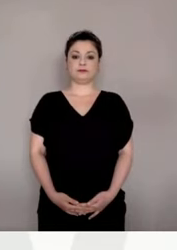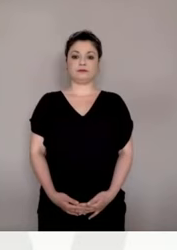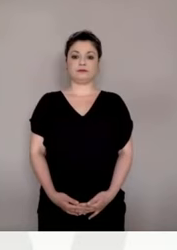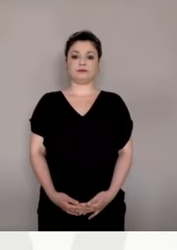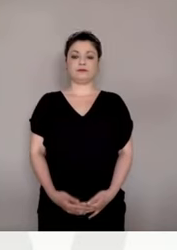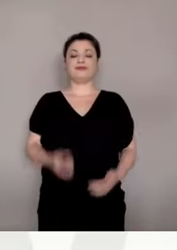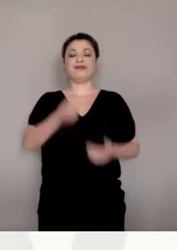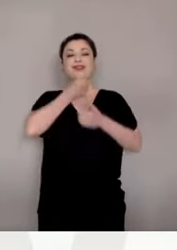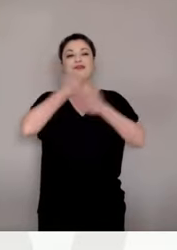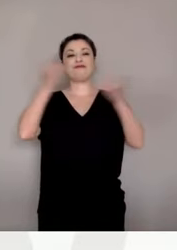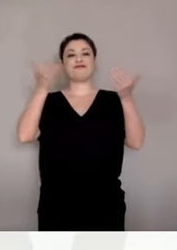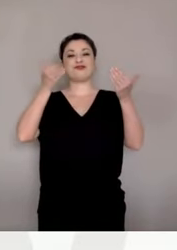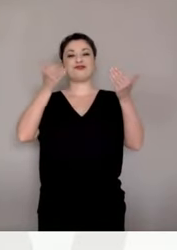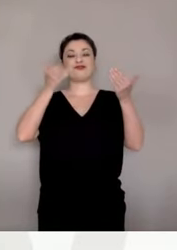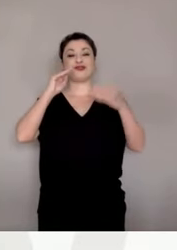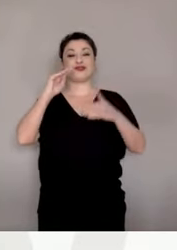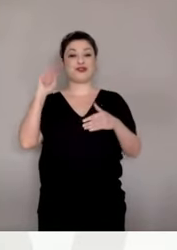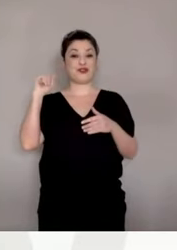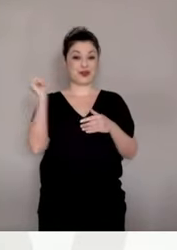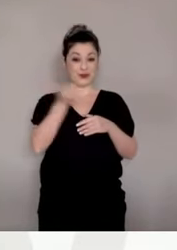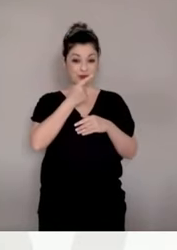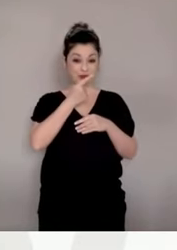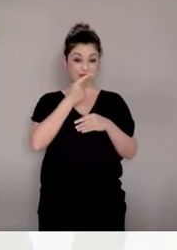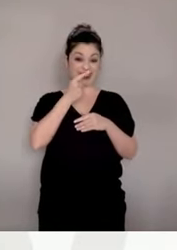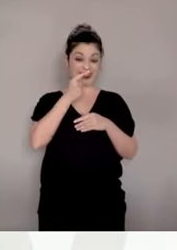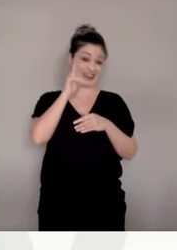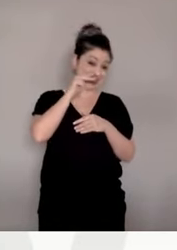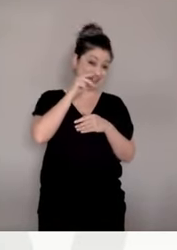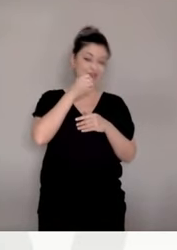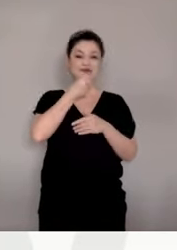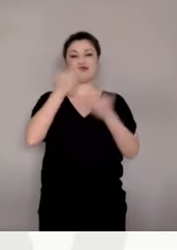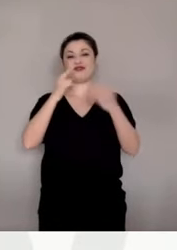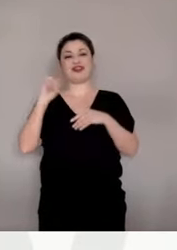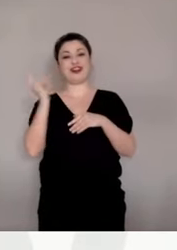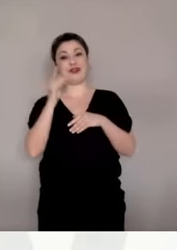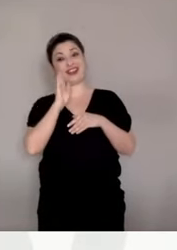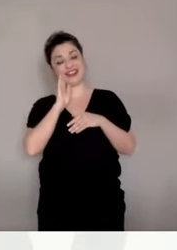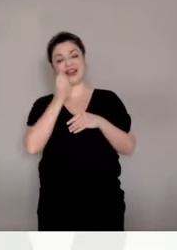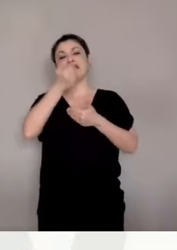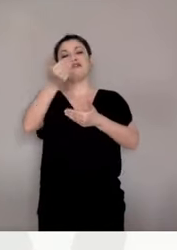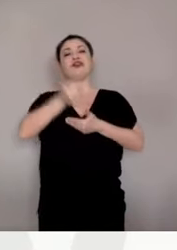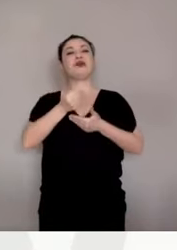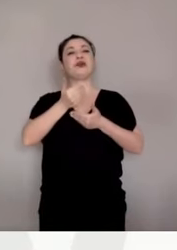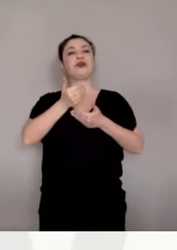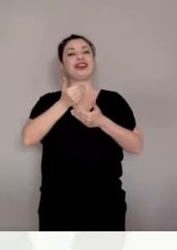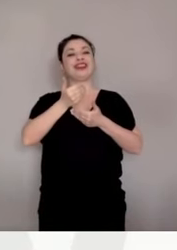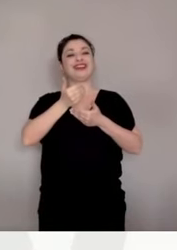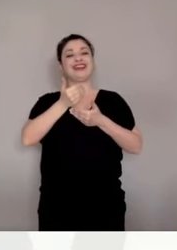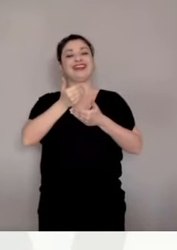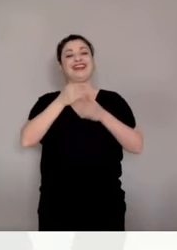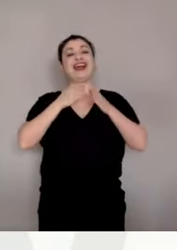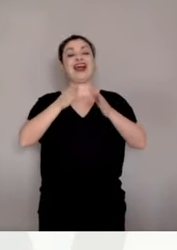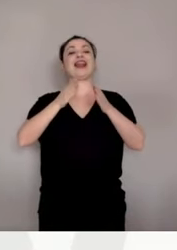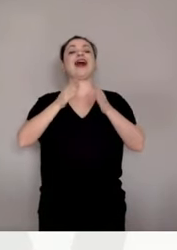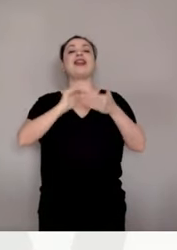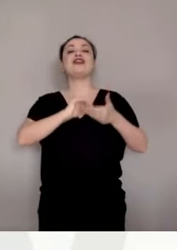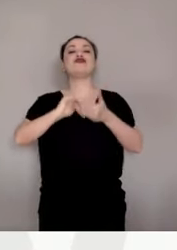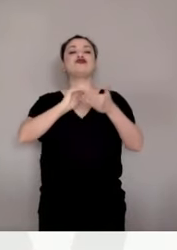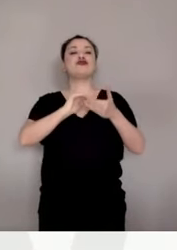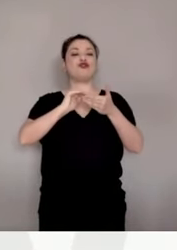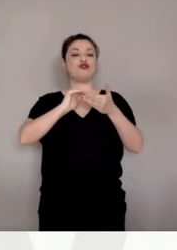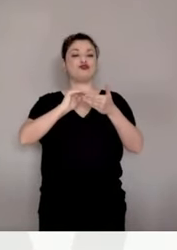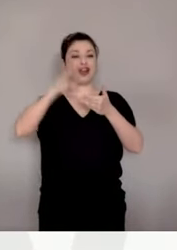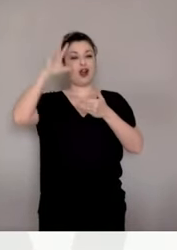Buongiorno a tutte, buongiorno a tutti, benvenuti sui canali social dell'Università degli Studi di